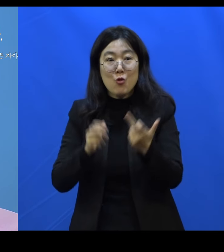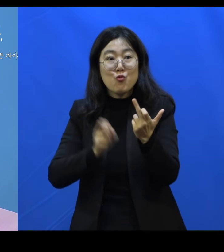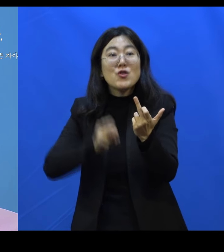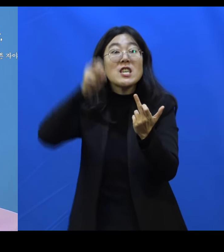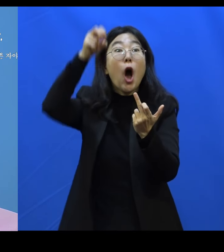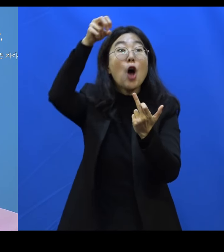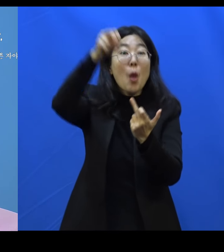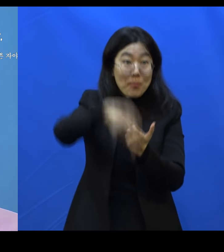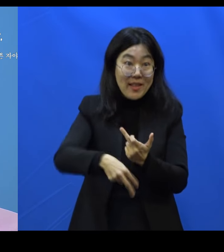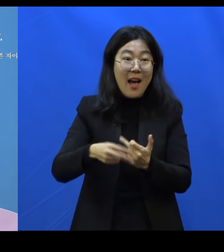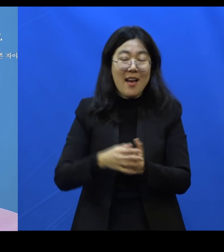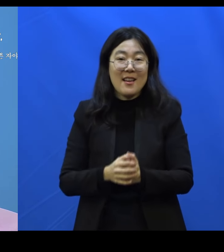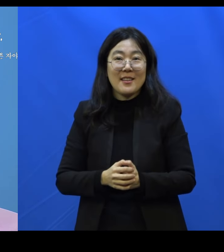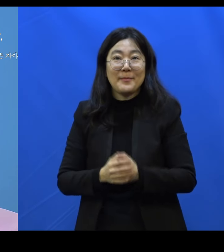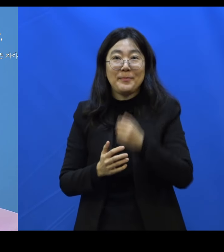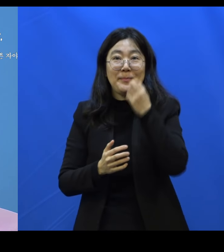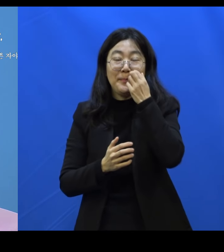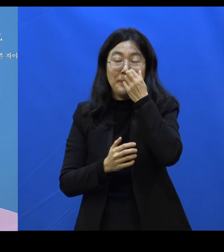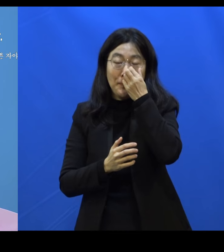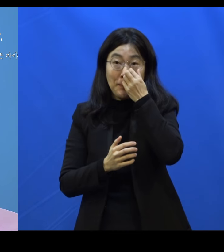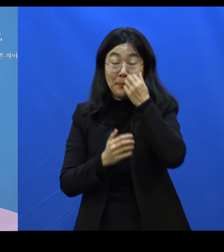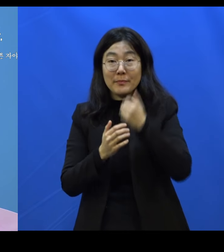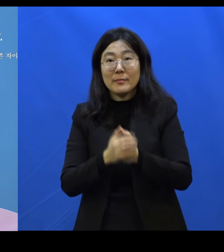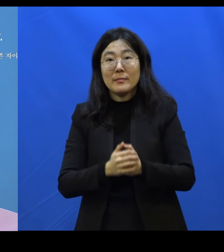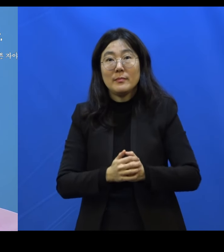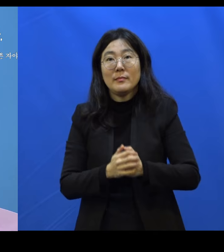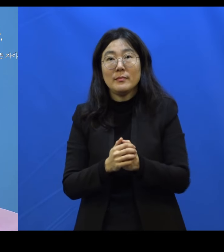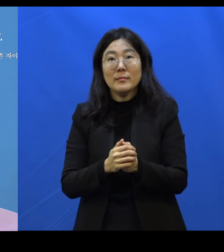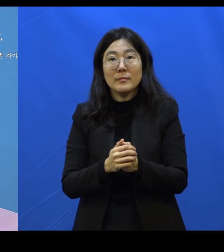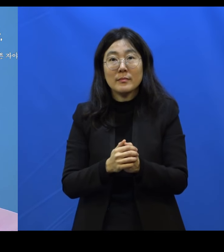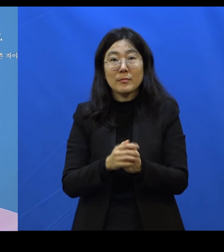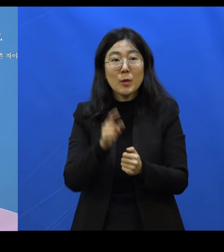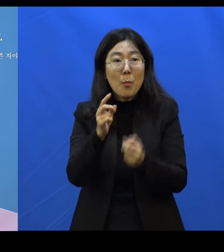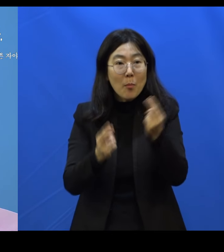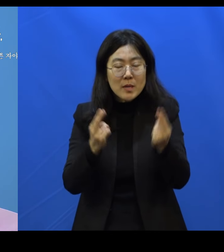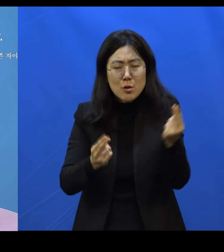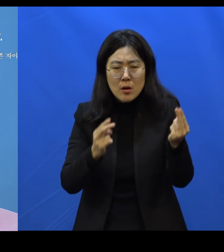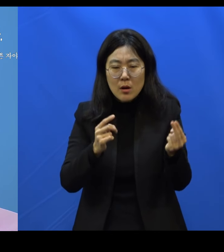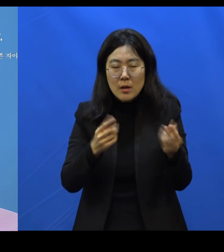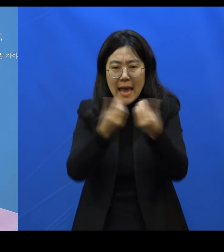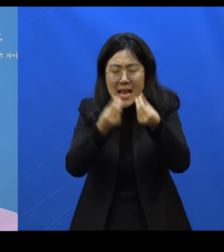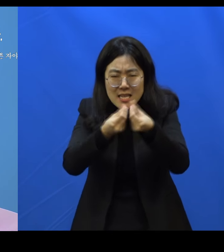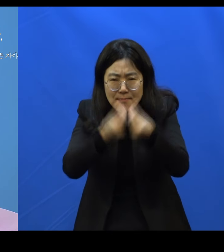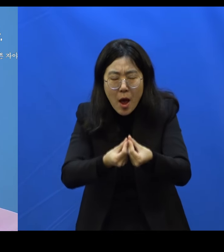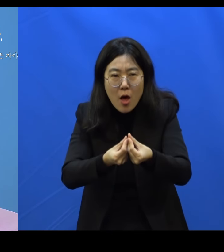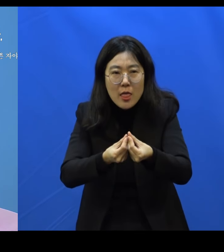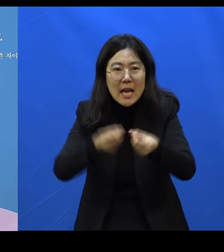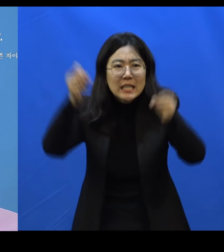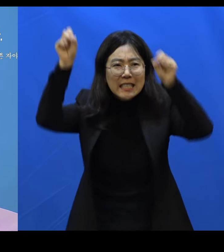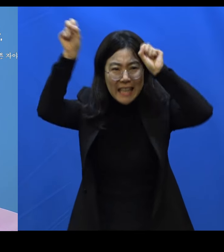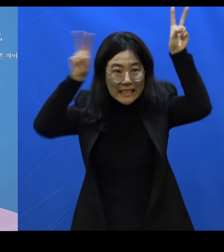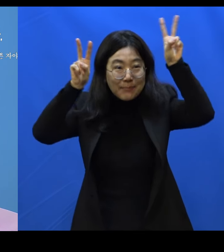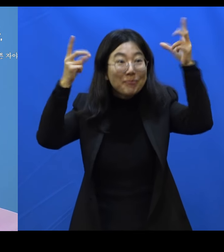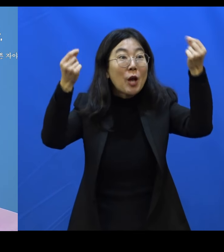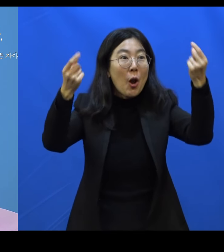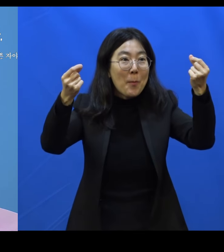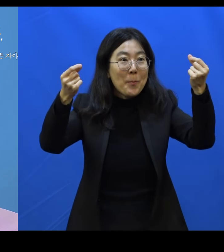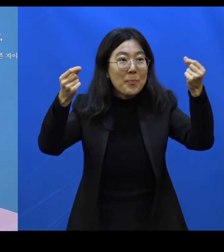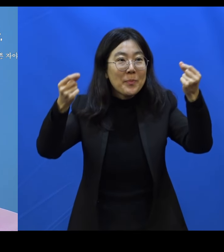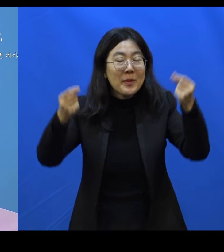주목해야 되죠. 달린다, 뛰어넘다. 그리고 뭘 비유하죠? 노루와 어린 사슴으로 비유를